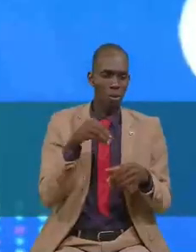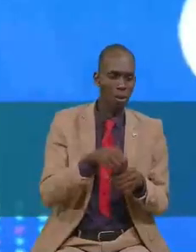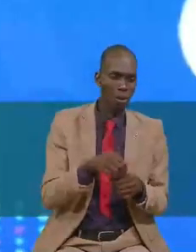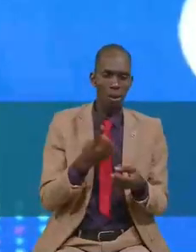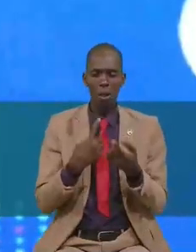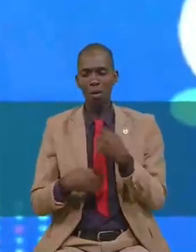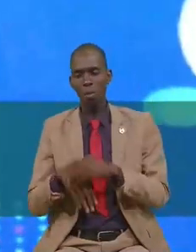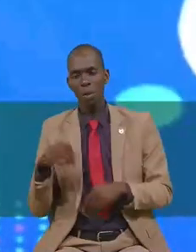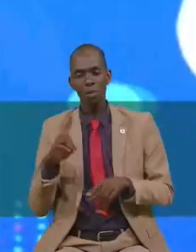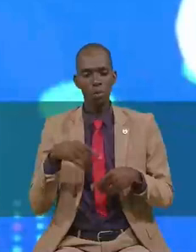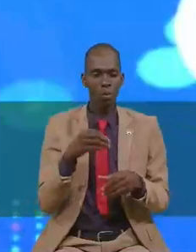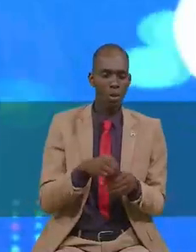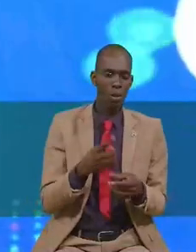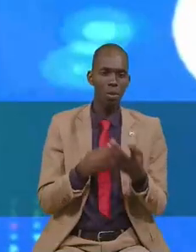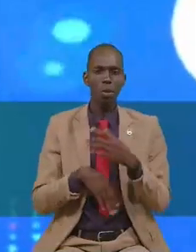J'entrais, je sortais.